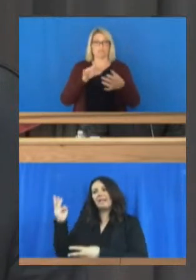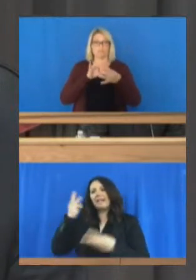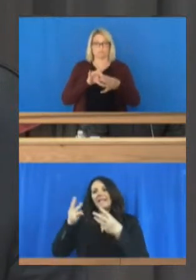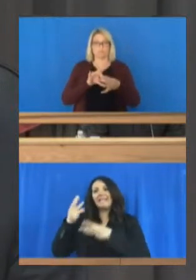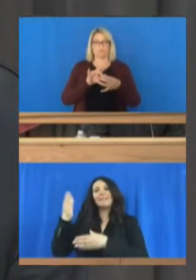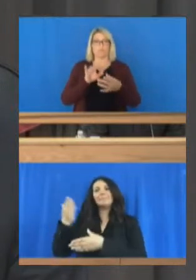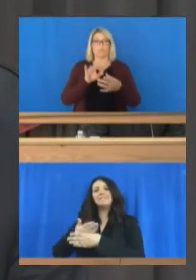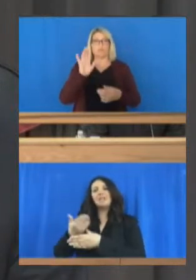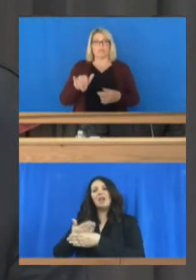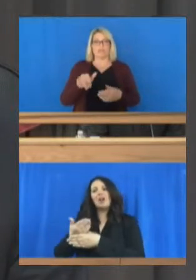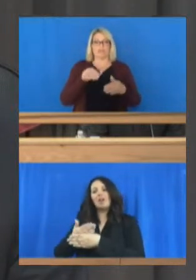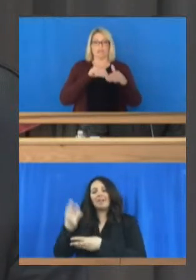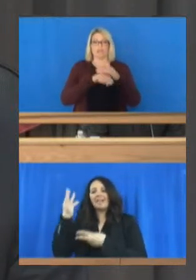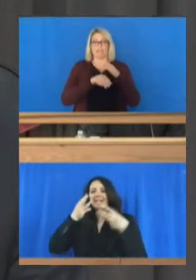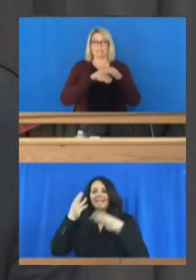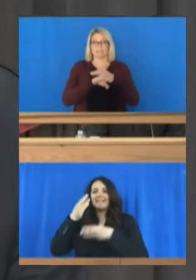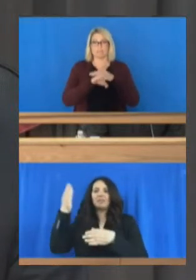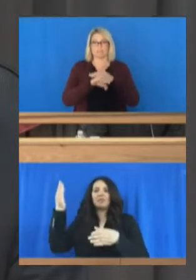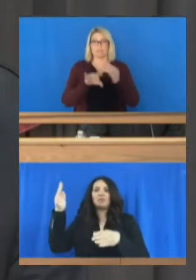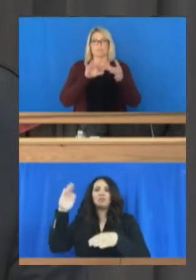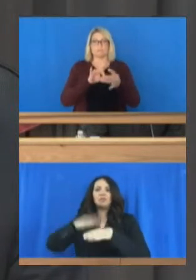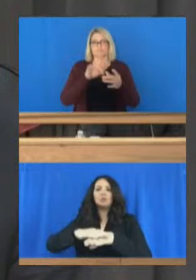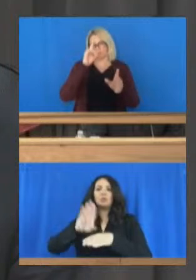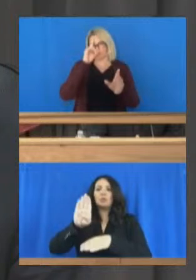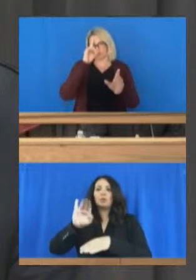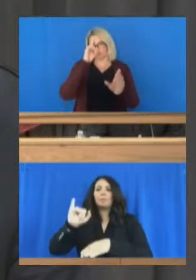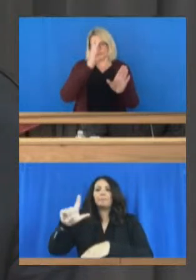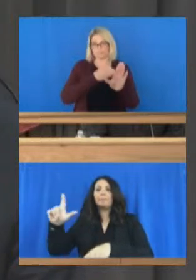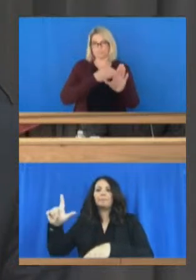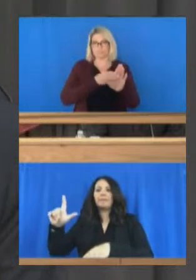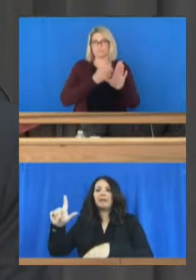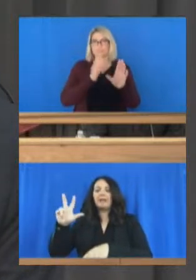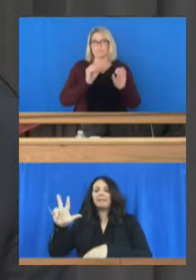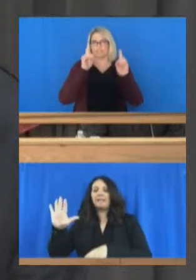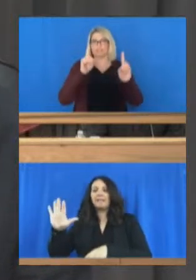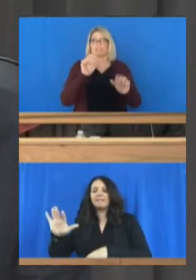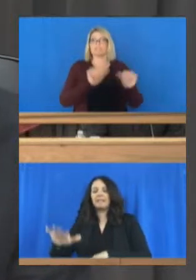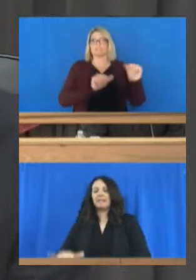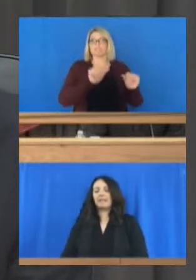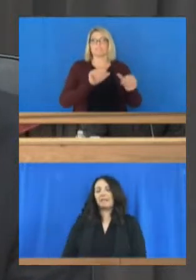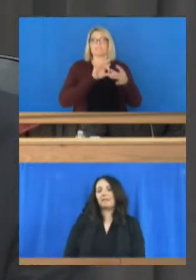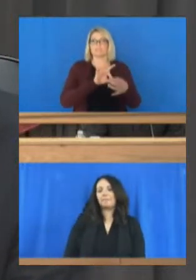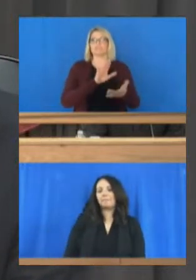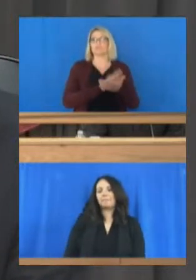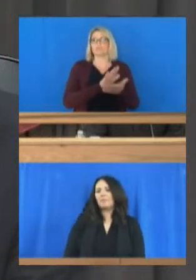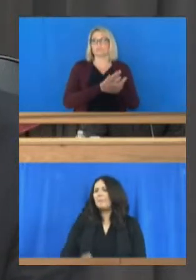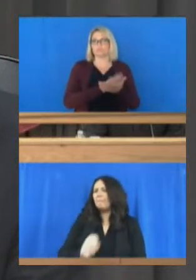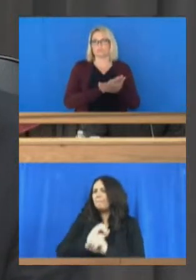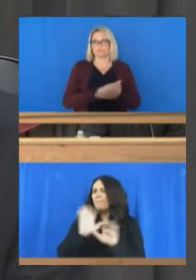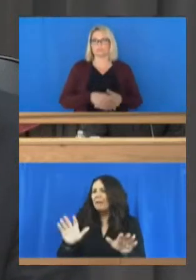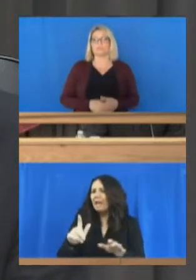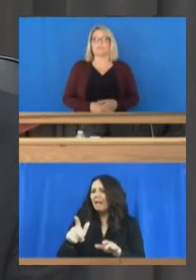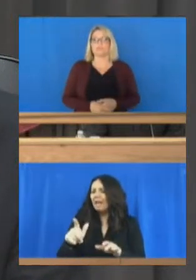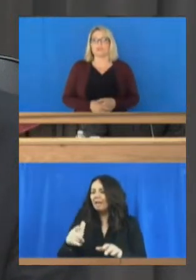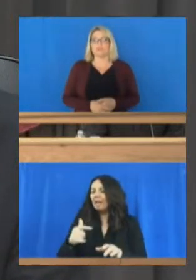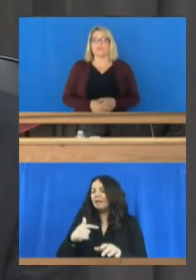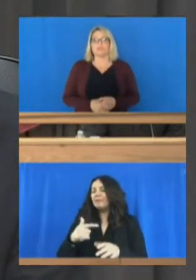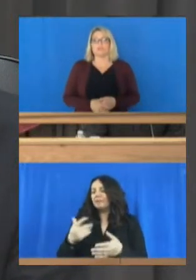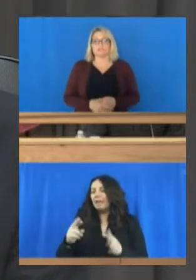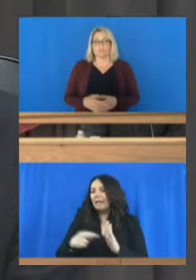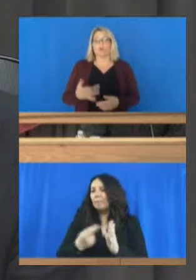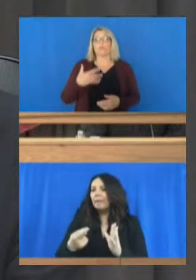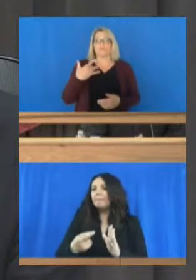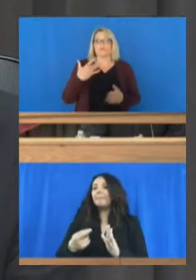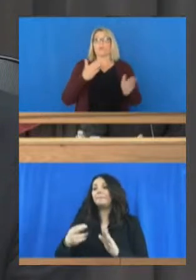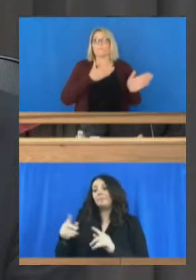un service qui devrait être livré aussi rapidement que possible. le collège dit que comme les